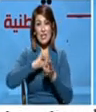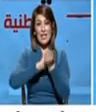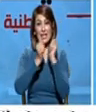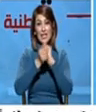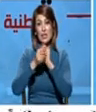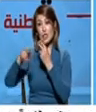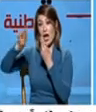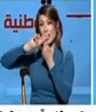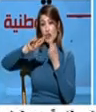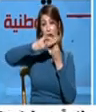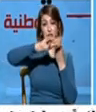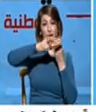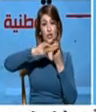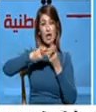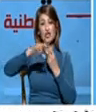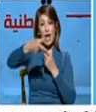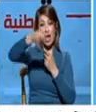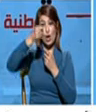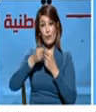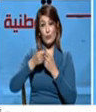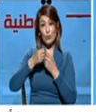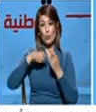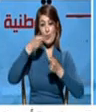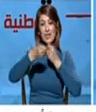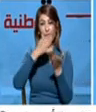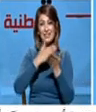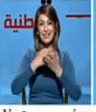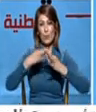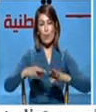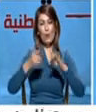استرجاع المنحه اللي اه اه